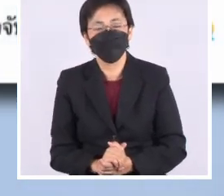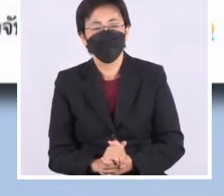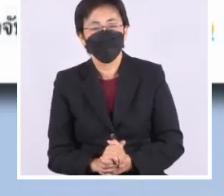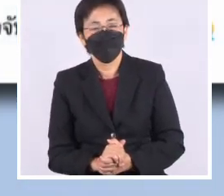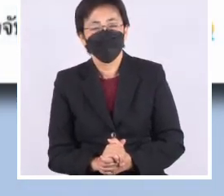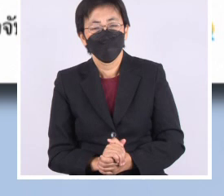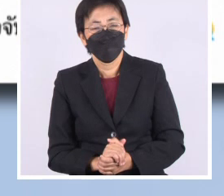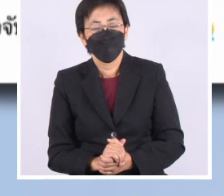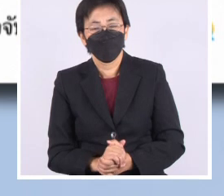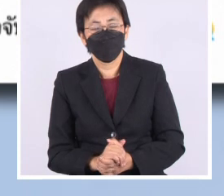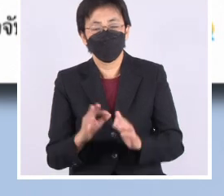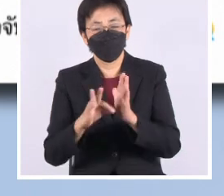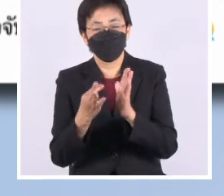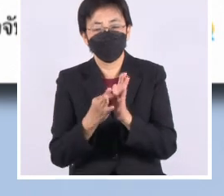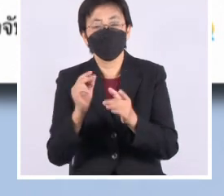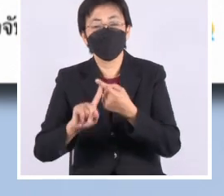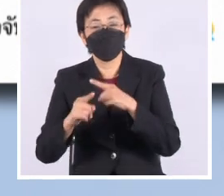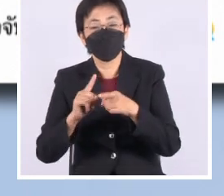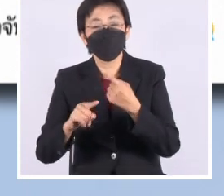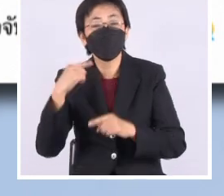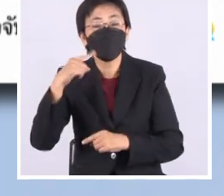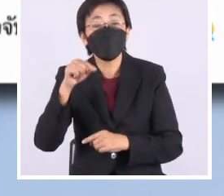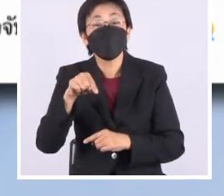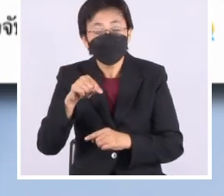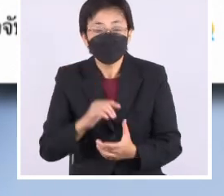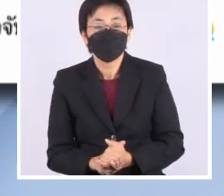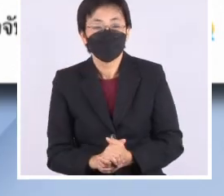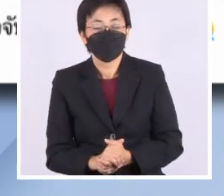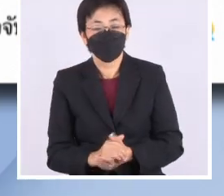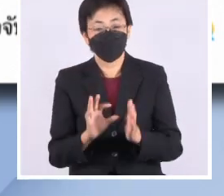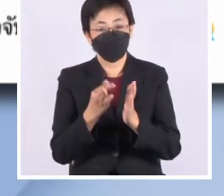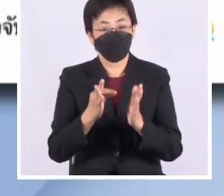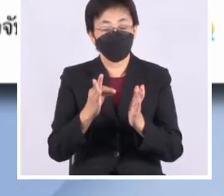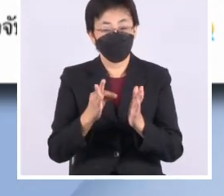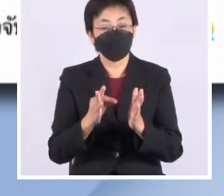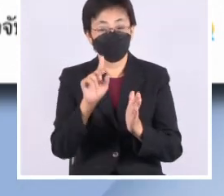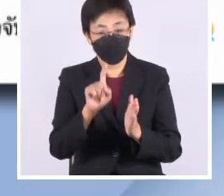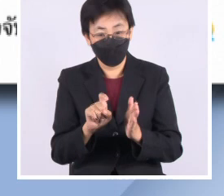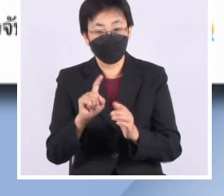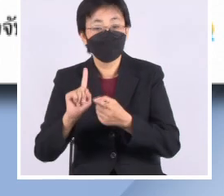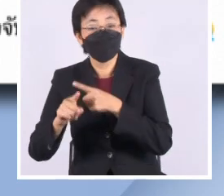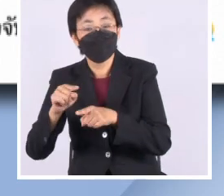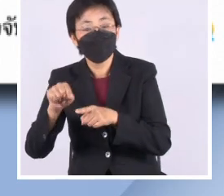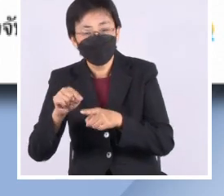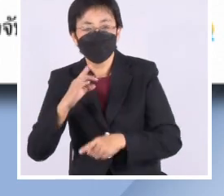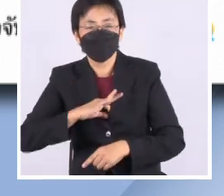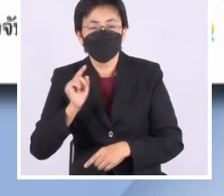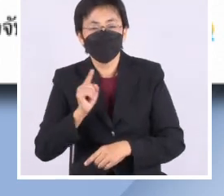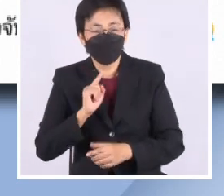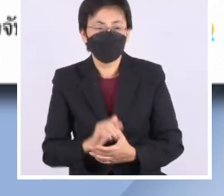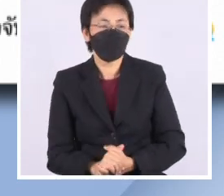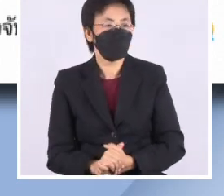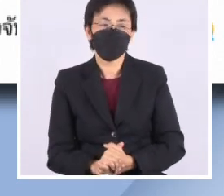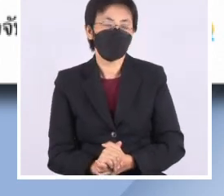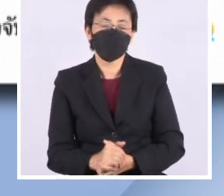ไปดูใน Facebook ของเพื่อนน้องเต้ยนะคะไปดูกันหน่อยนี่เห็นไหมคะบอกน้องเต้ยนะคะเป็นชาวที่หดหู่ที่สุดการจากไปไม่มีวันก